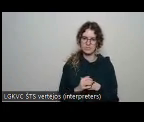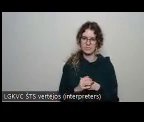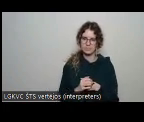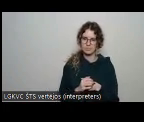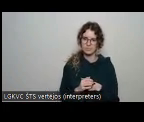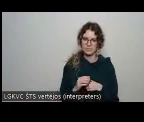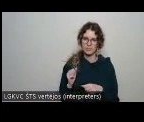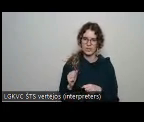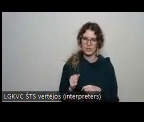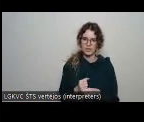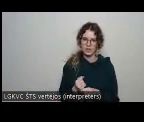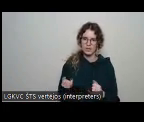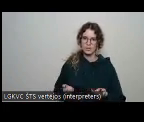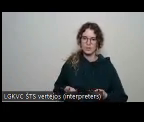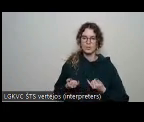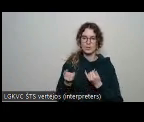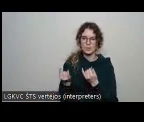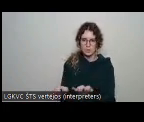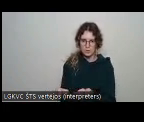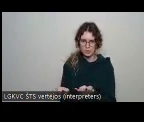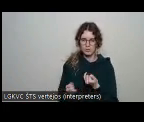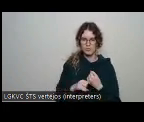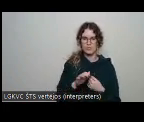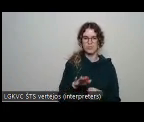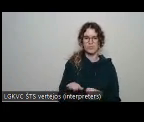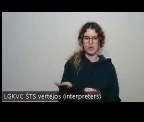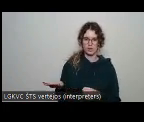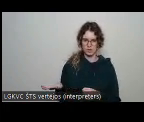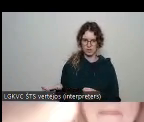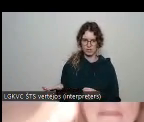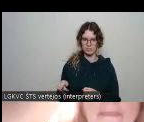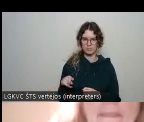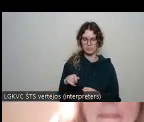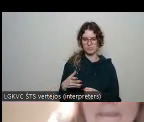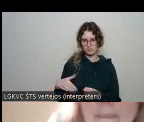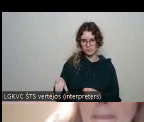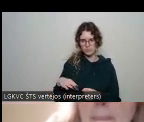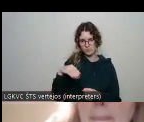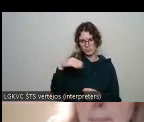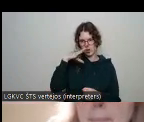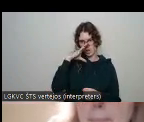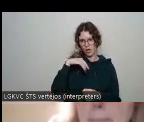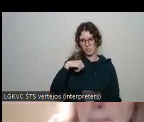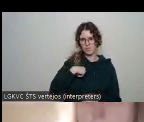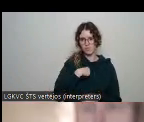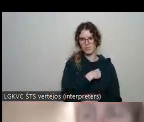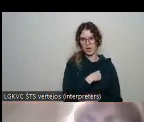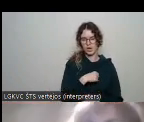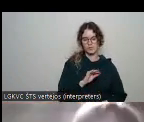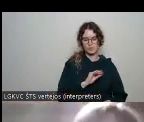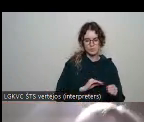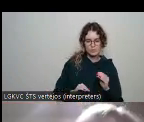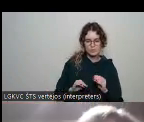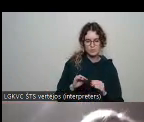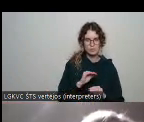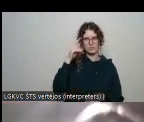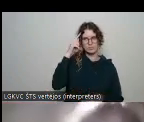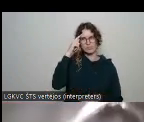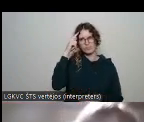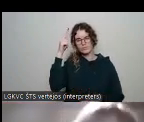Reikia užtikrinti, kad mokiniai galėtų suformuoti, sukurti dar ne